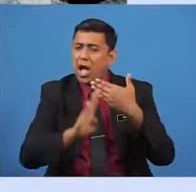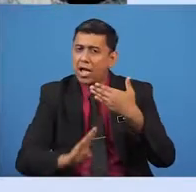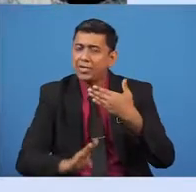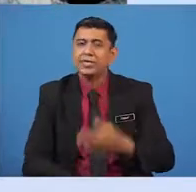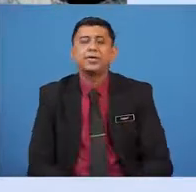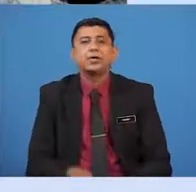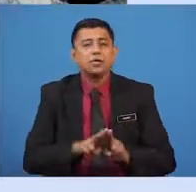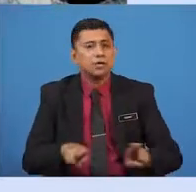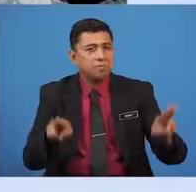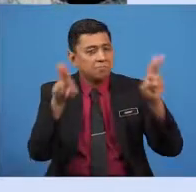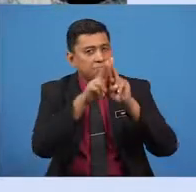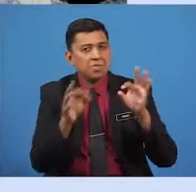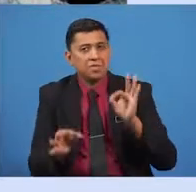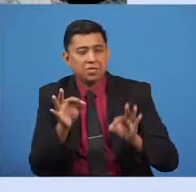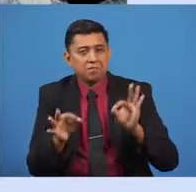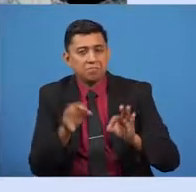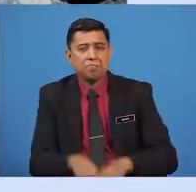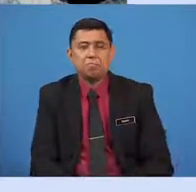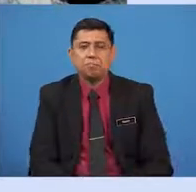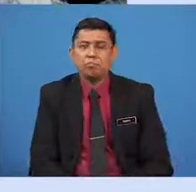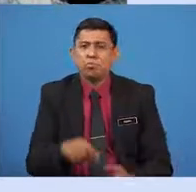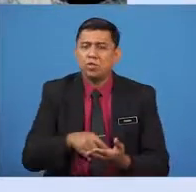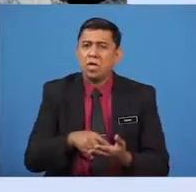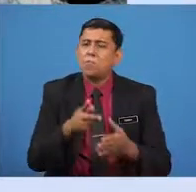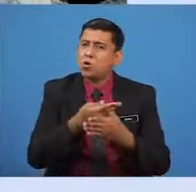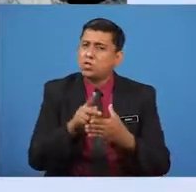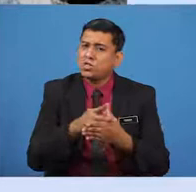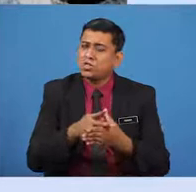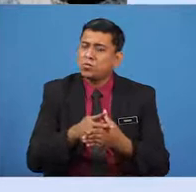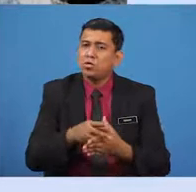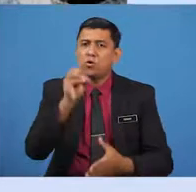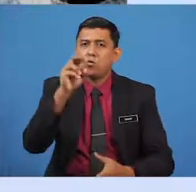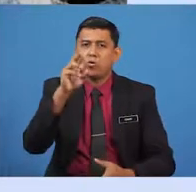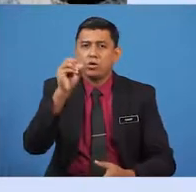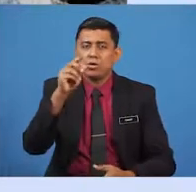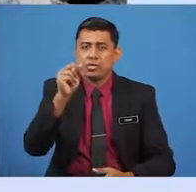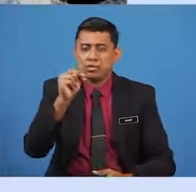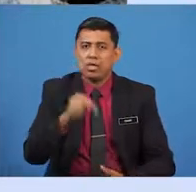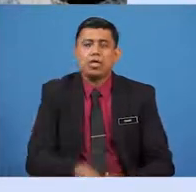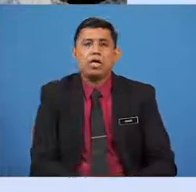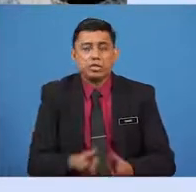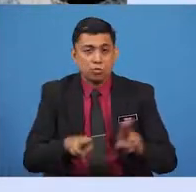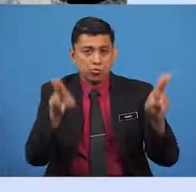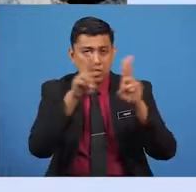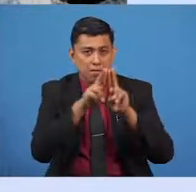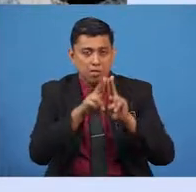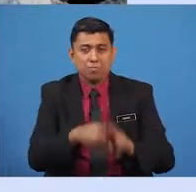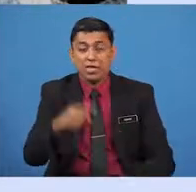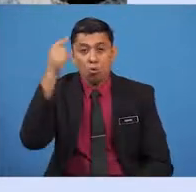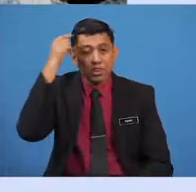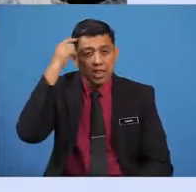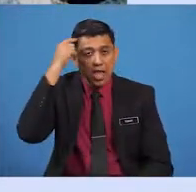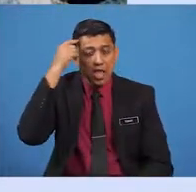berbahaya. Terutama sekiranya kembar ini berkongsi organ-organ utama